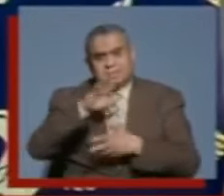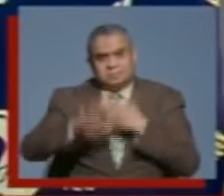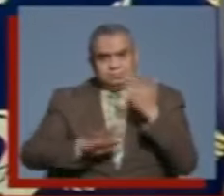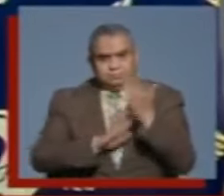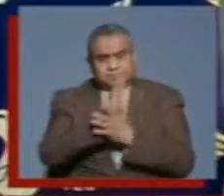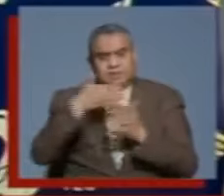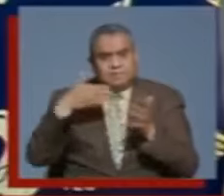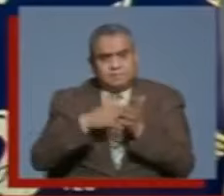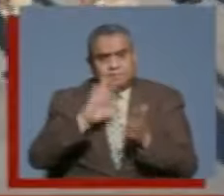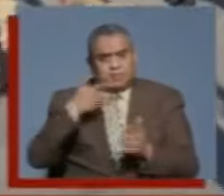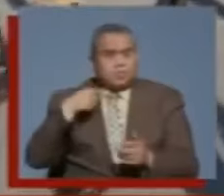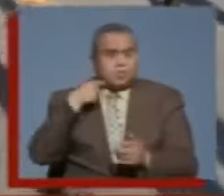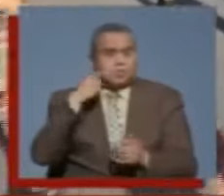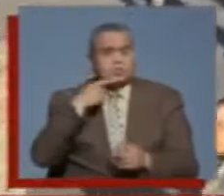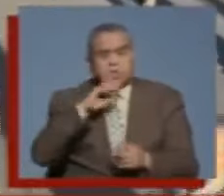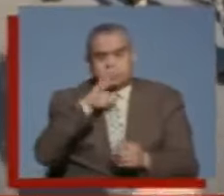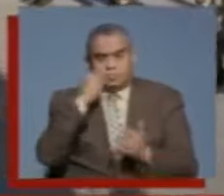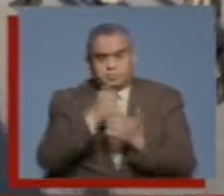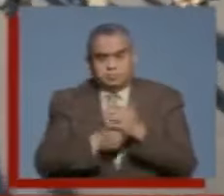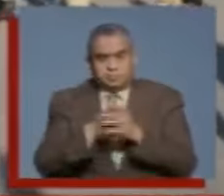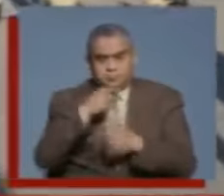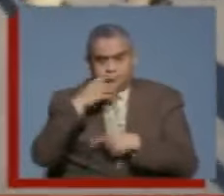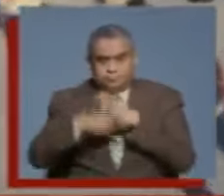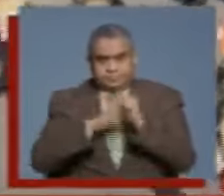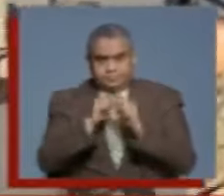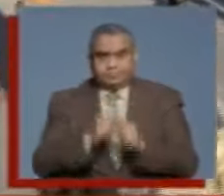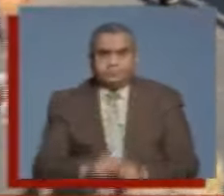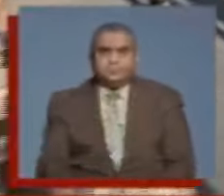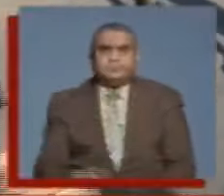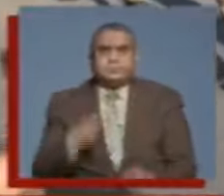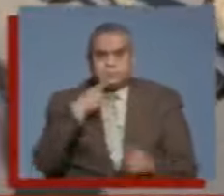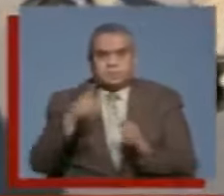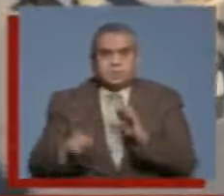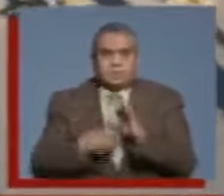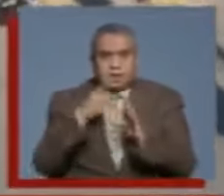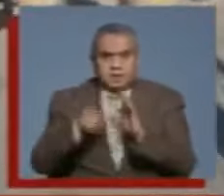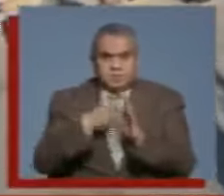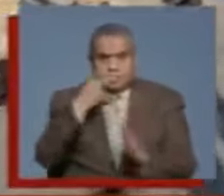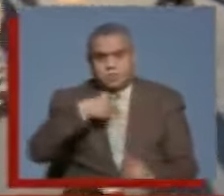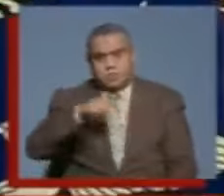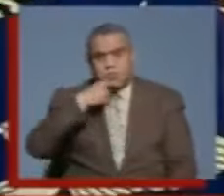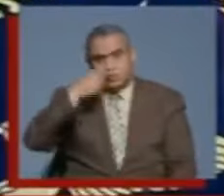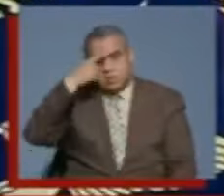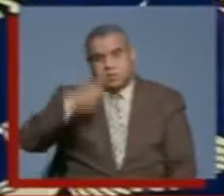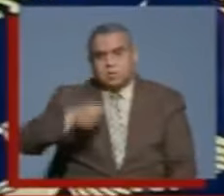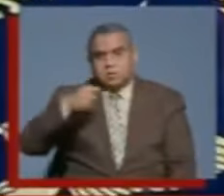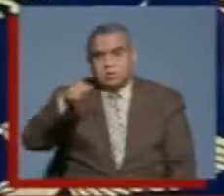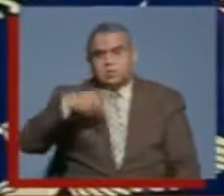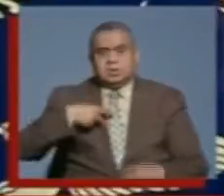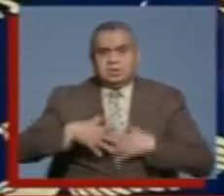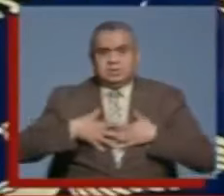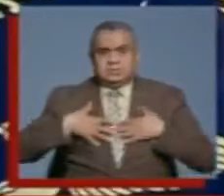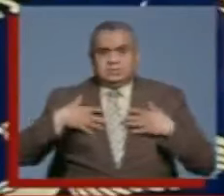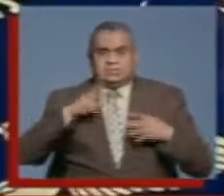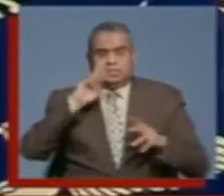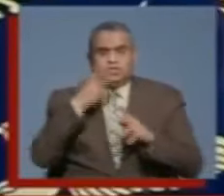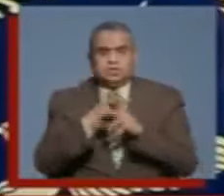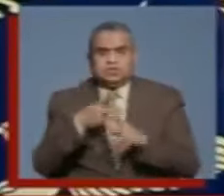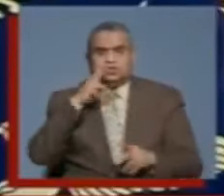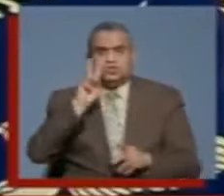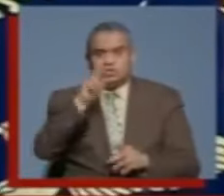على الموقف اكتر من كده. مرة تانية كل سنة وانتم طيبين، وانا سعيد باللي انا شفته وسعيد